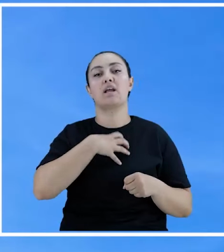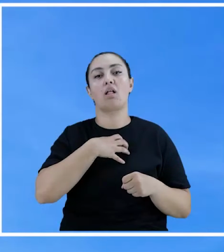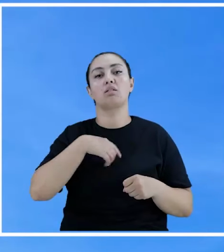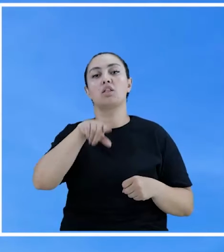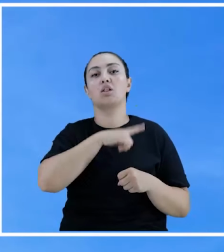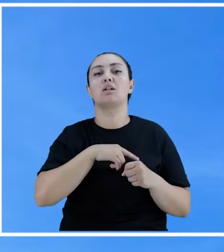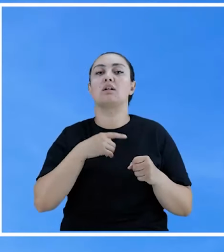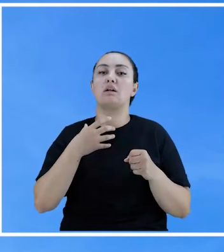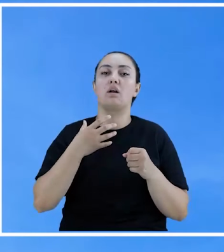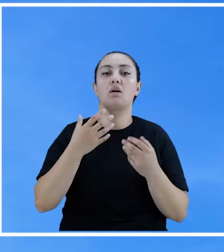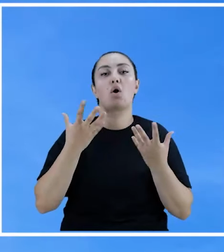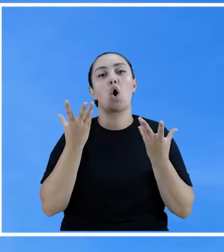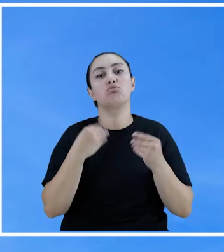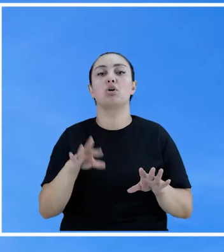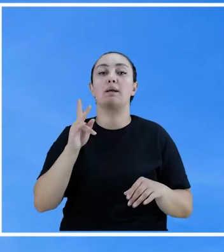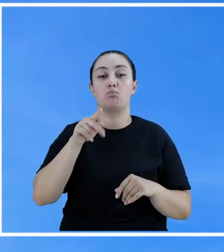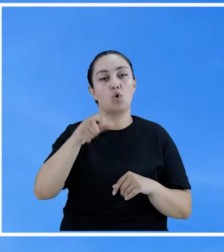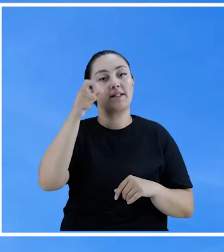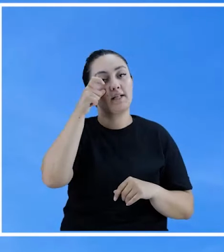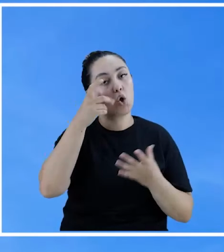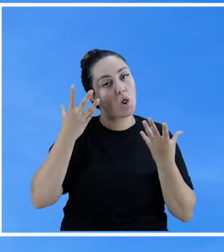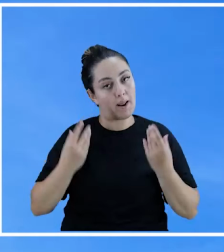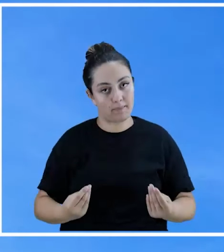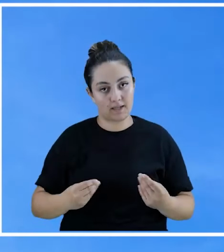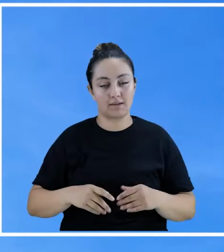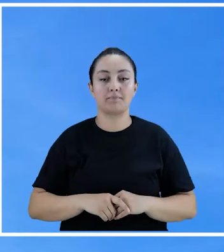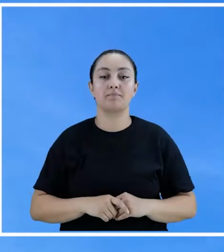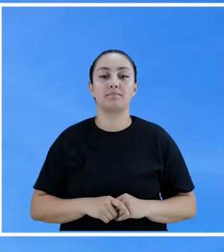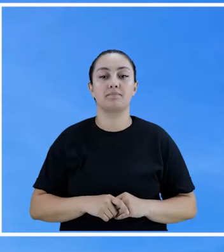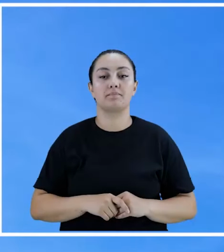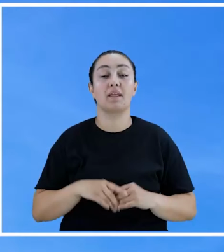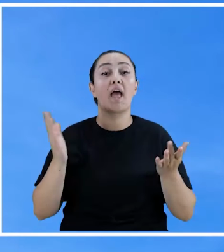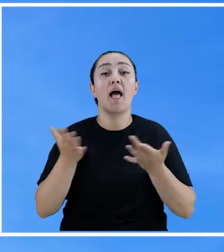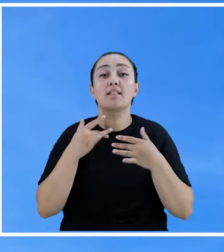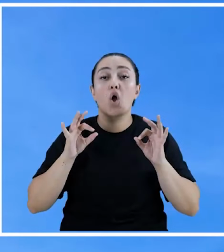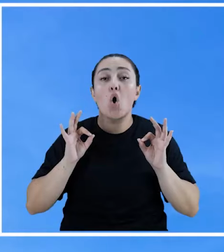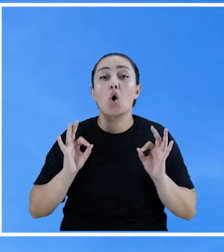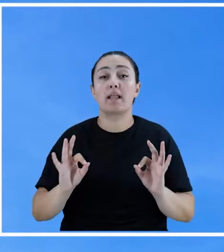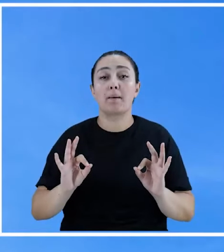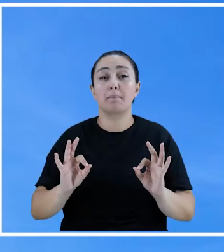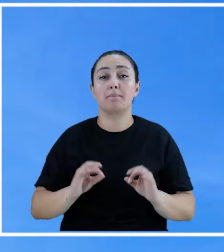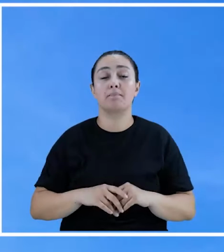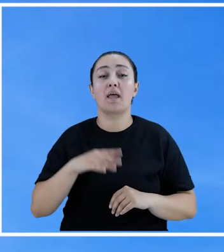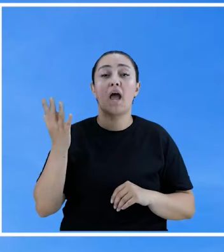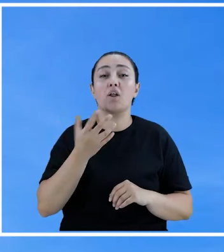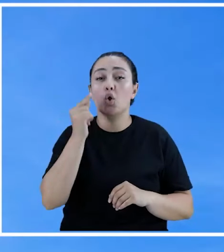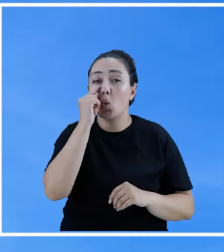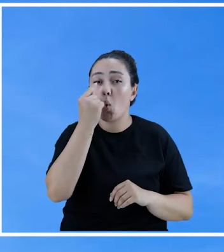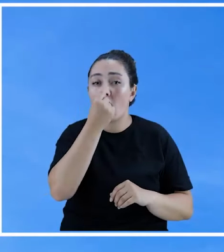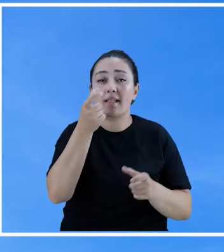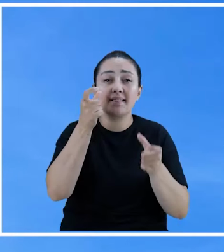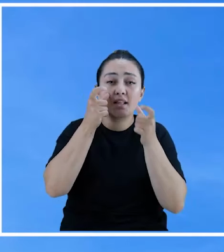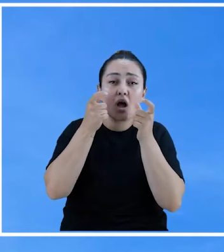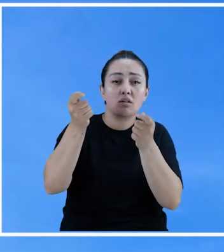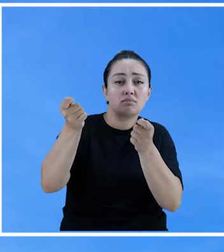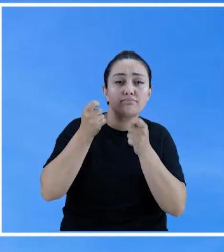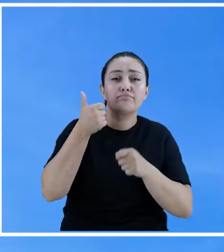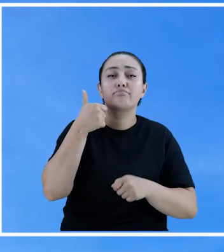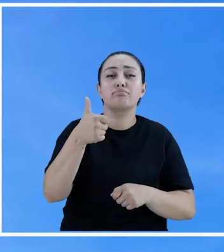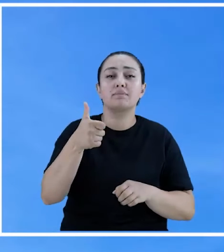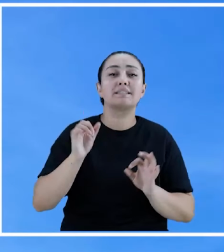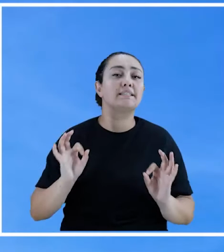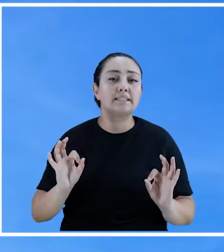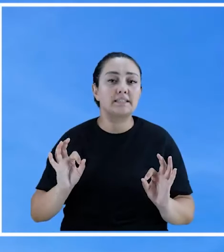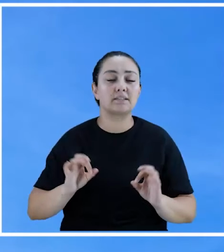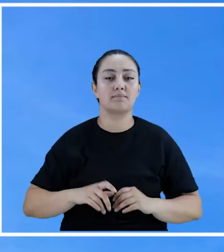maalesef kendini taşıyamayacak. Bunlara dikkat edilebilir. Ve en önemli, yani en kolay dikkat edebileceğinden,